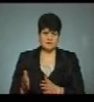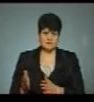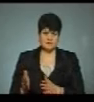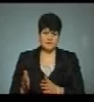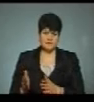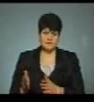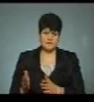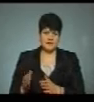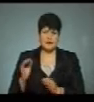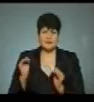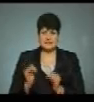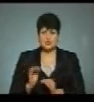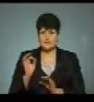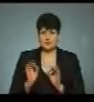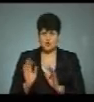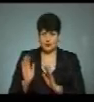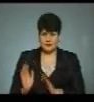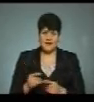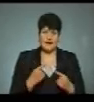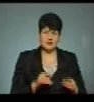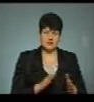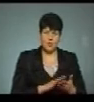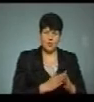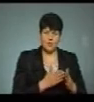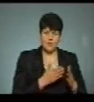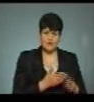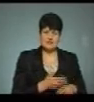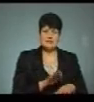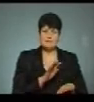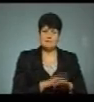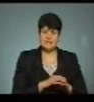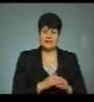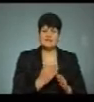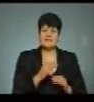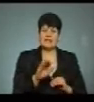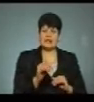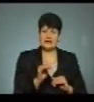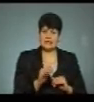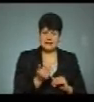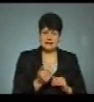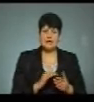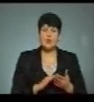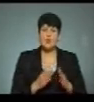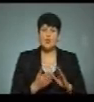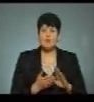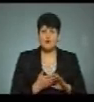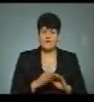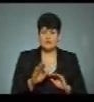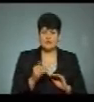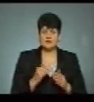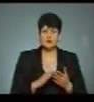низьку відсоткову ставку, а інша умова – це банківські кредити, саме умови кредитування,